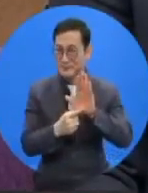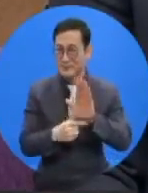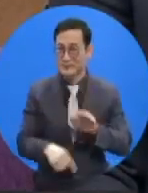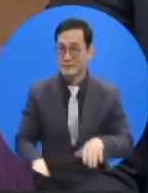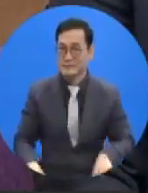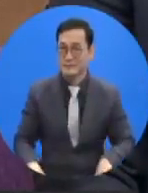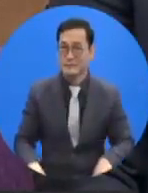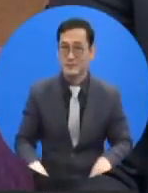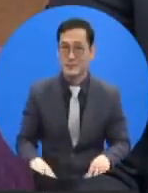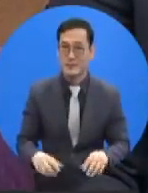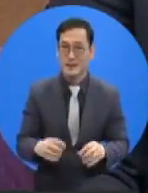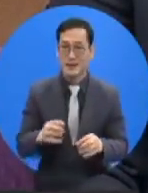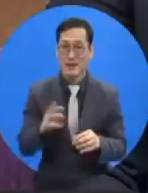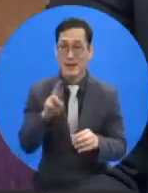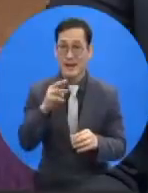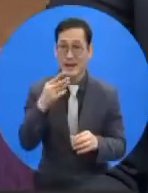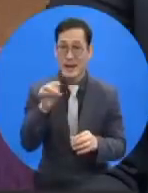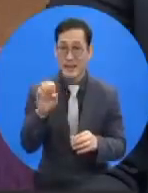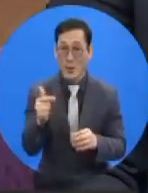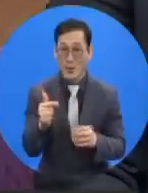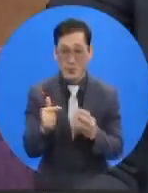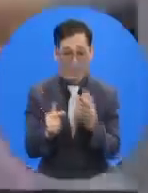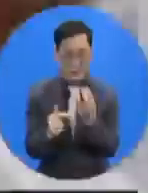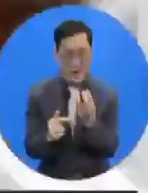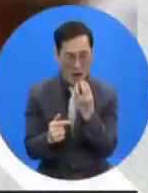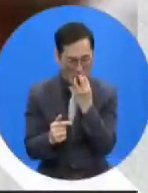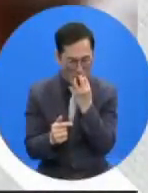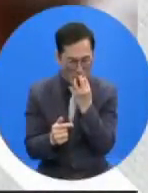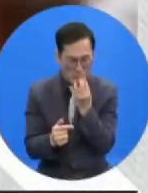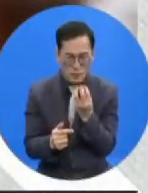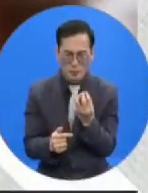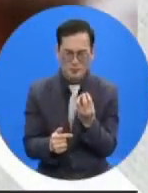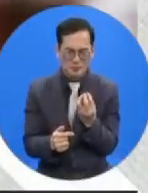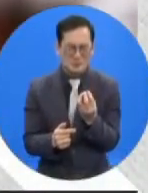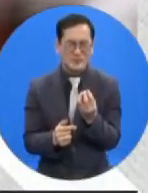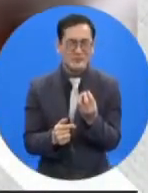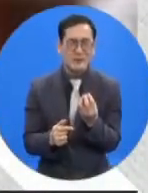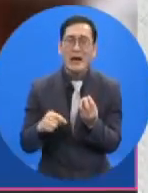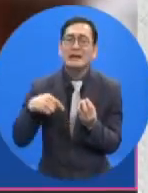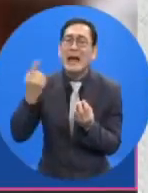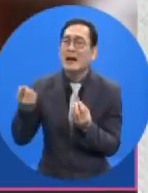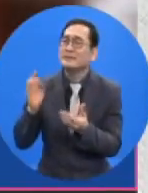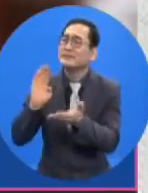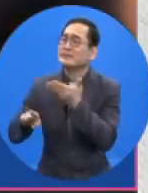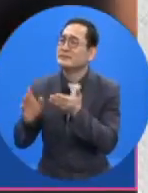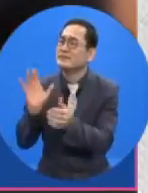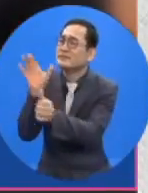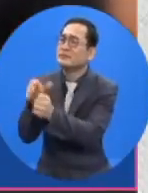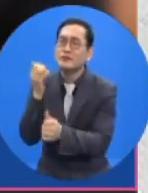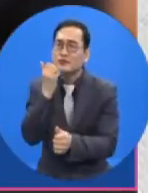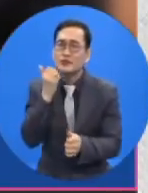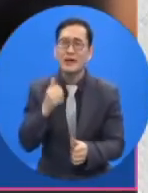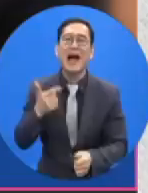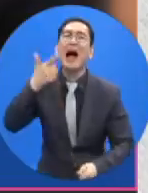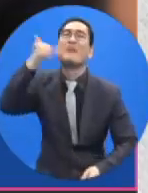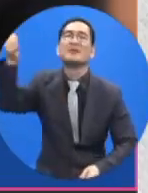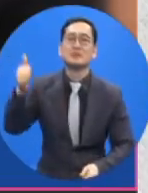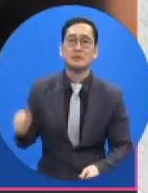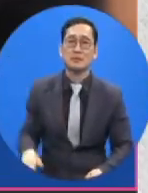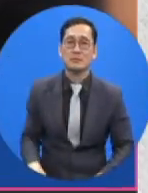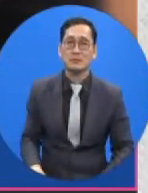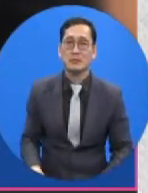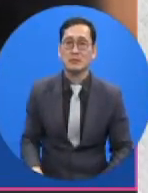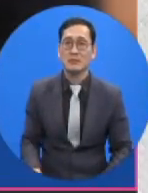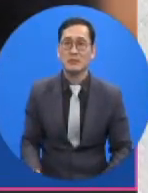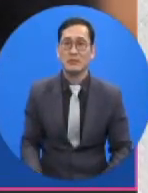문희상 의장은 이중적인 지위를 가지고 있어요. 문석균 후보의 아버지 그런데 국회의장. 이거는 국회의장으로서